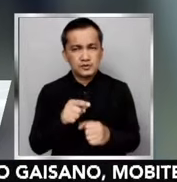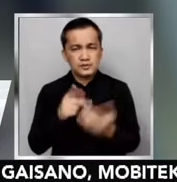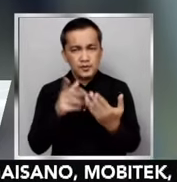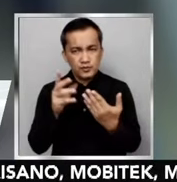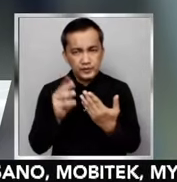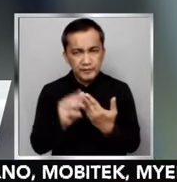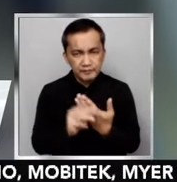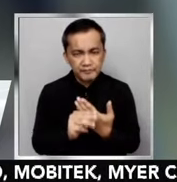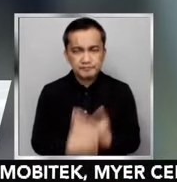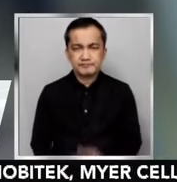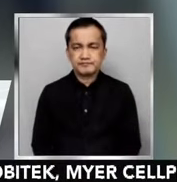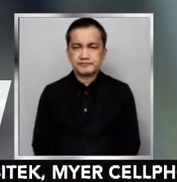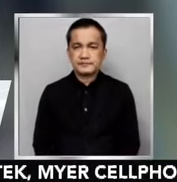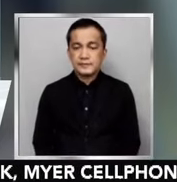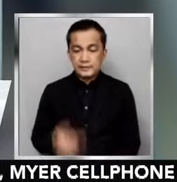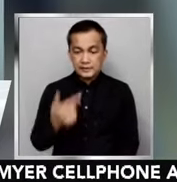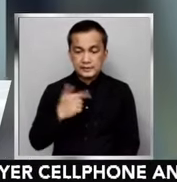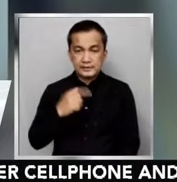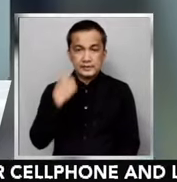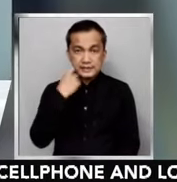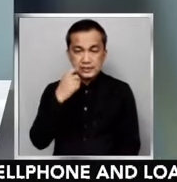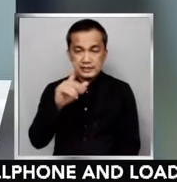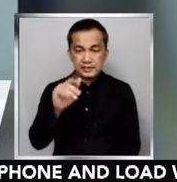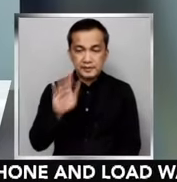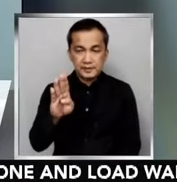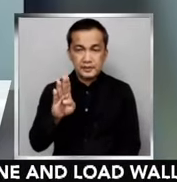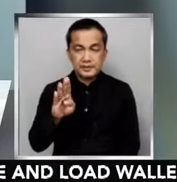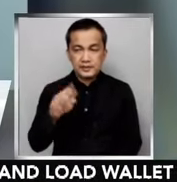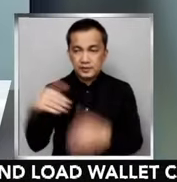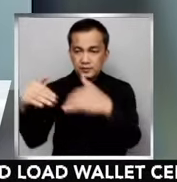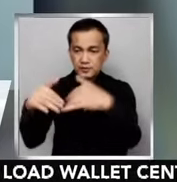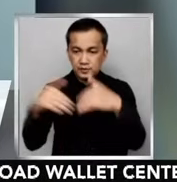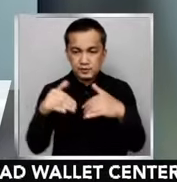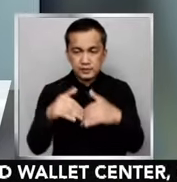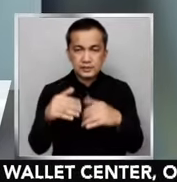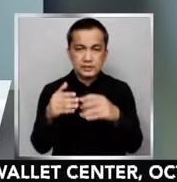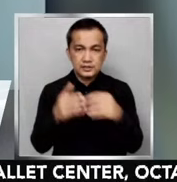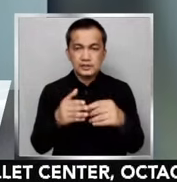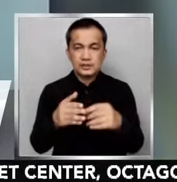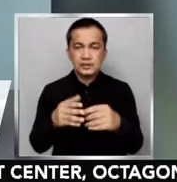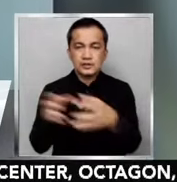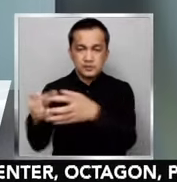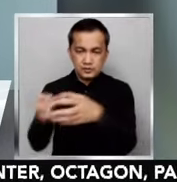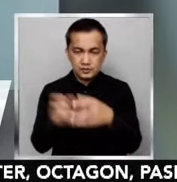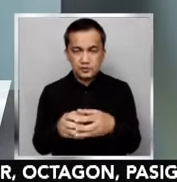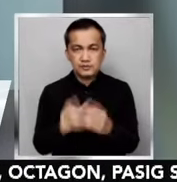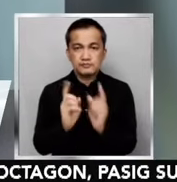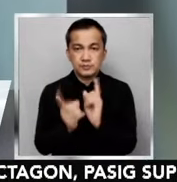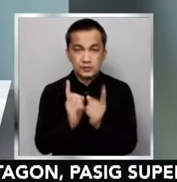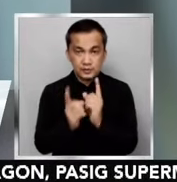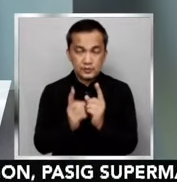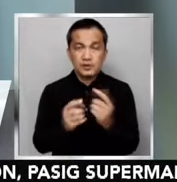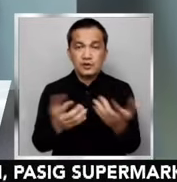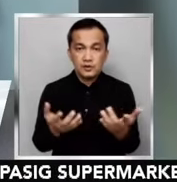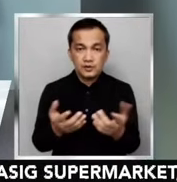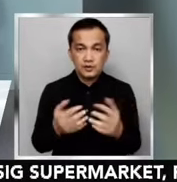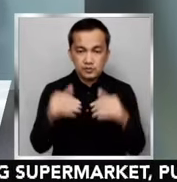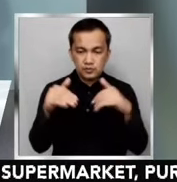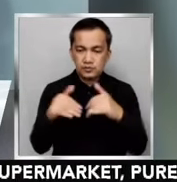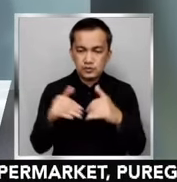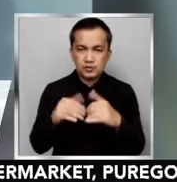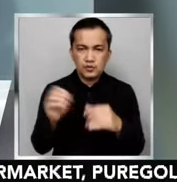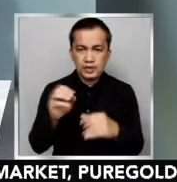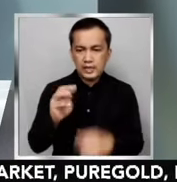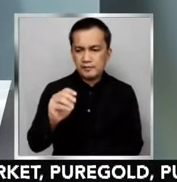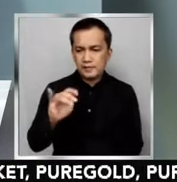kanina pinulong ng LTFRB ang mga leader ng iba pang transport group para makipag dialogo wala sa pulong ang grupong manibela